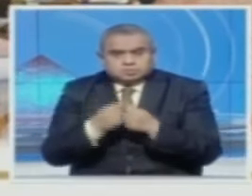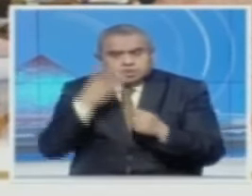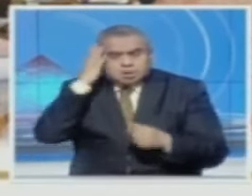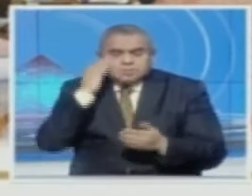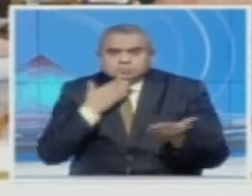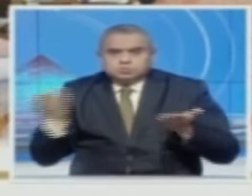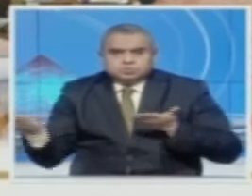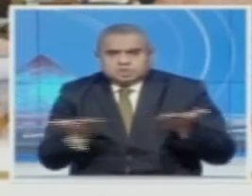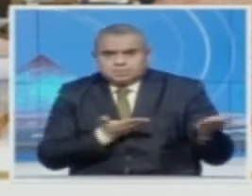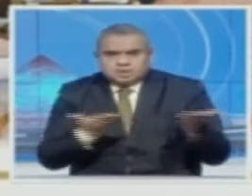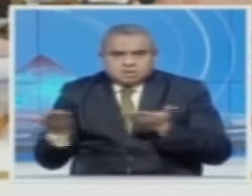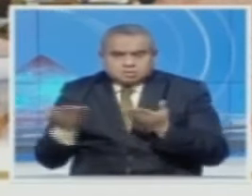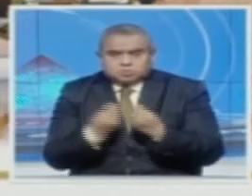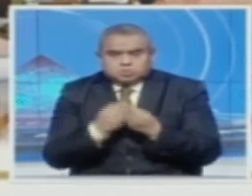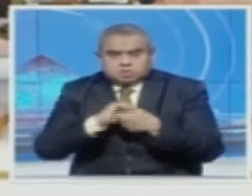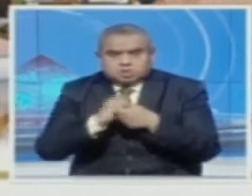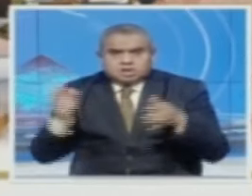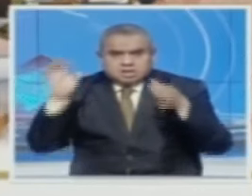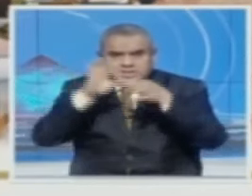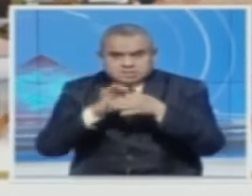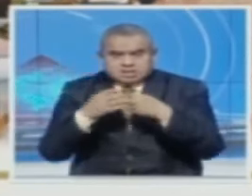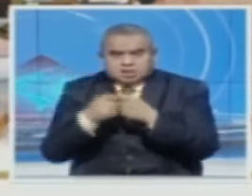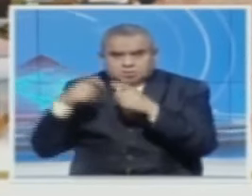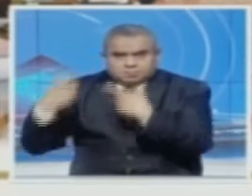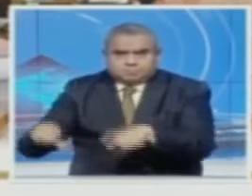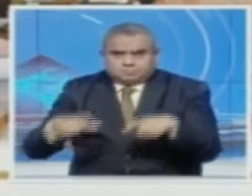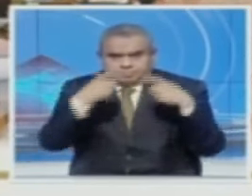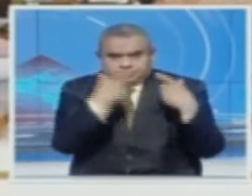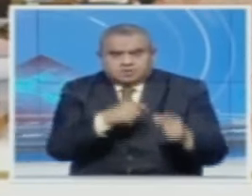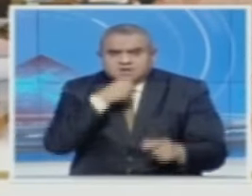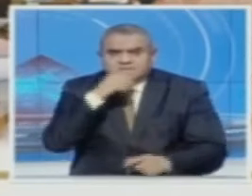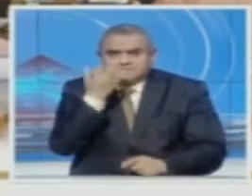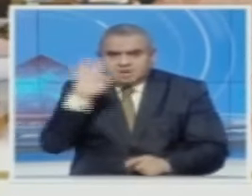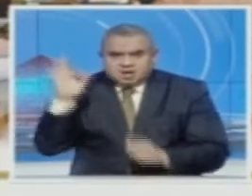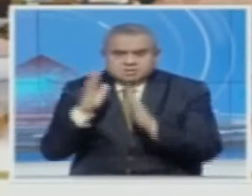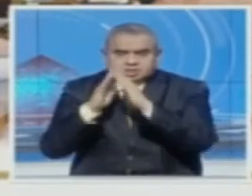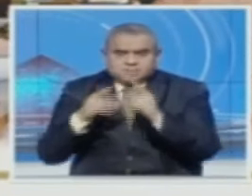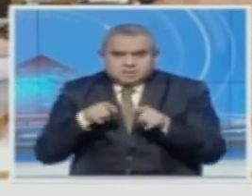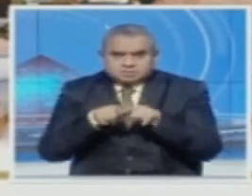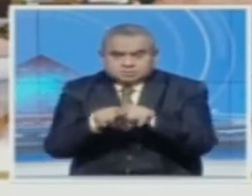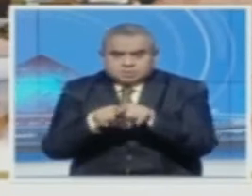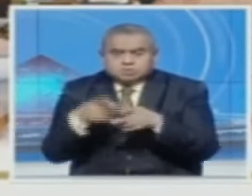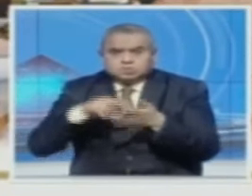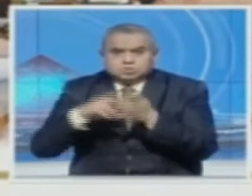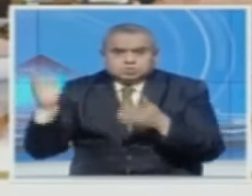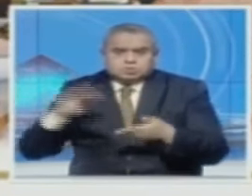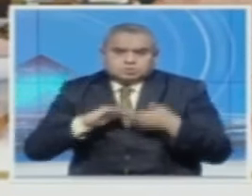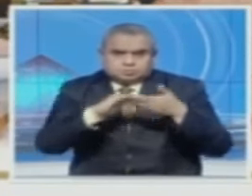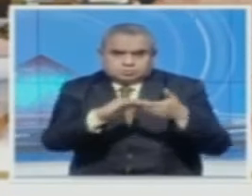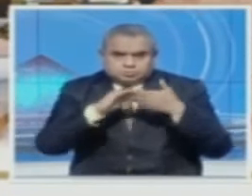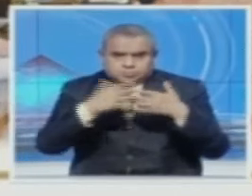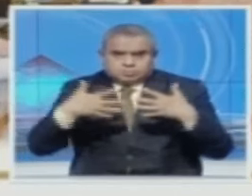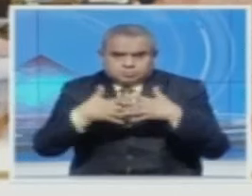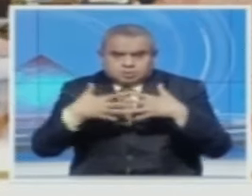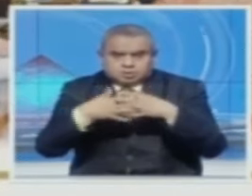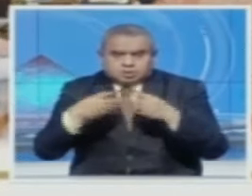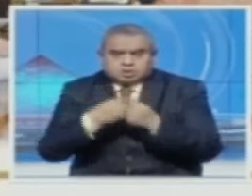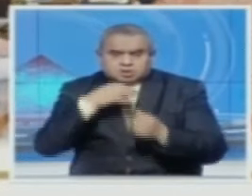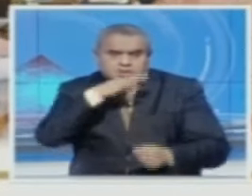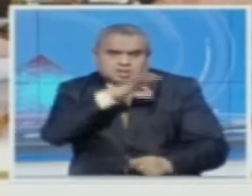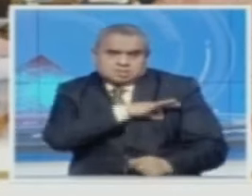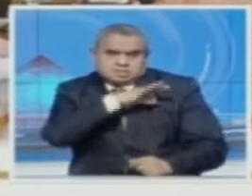على مواصلة تعزيز أطر التعاون الثنائي في مختلف المجالات ومساندة الجهود المشتركة لتحقيق